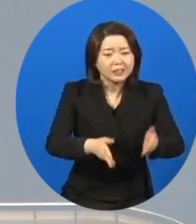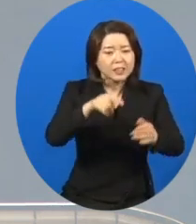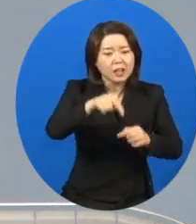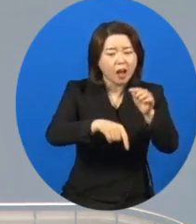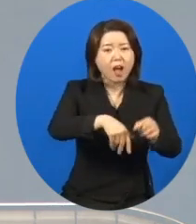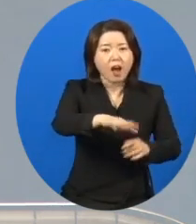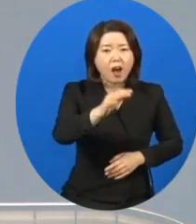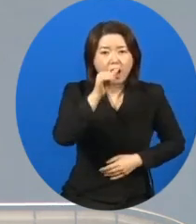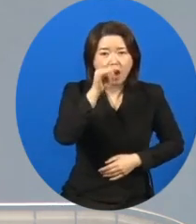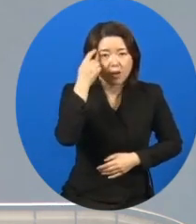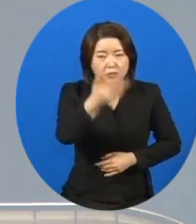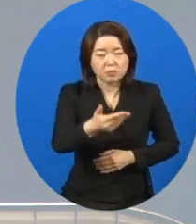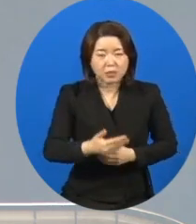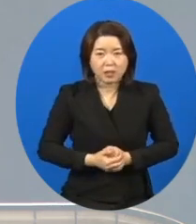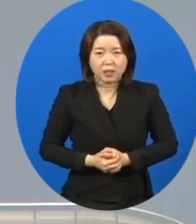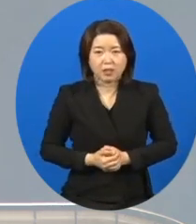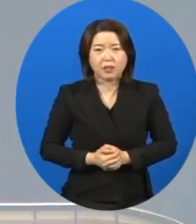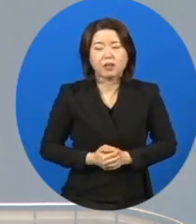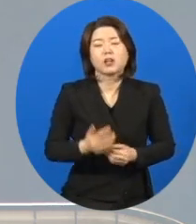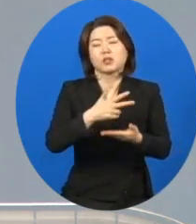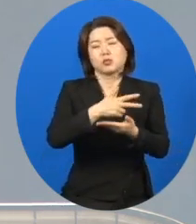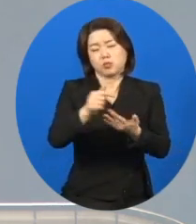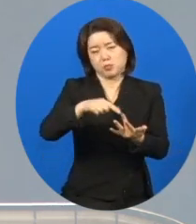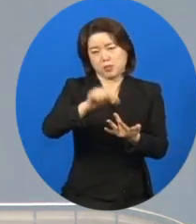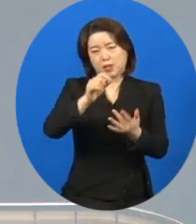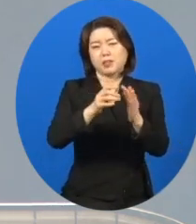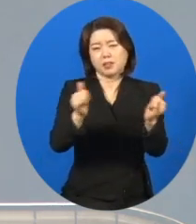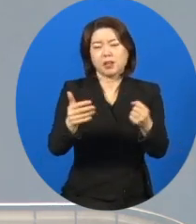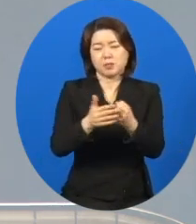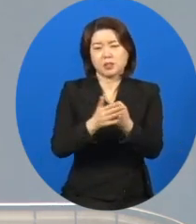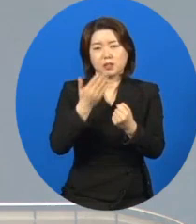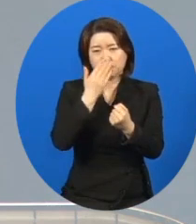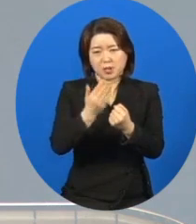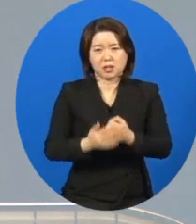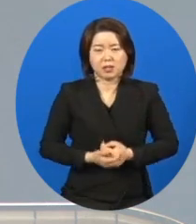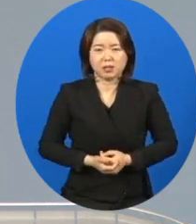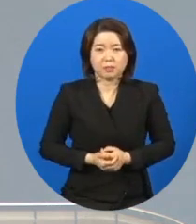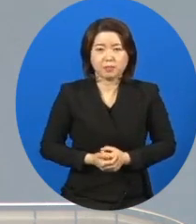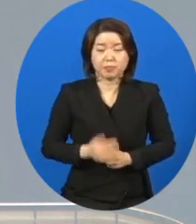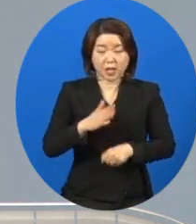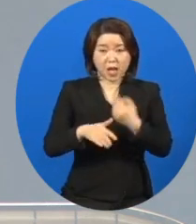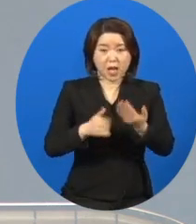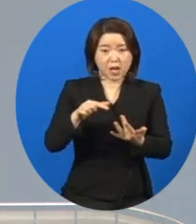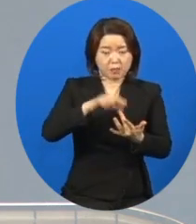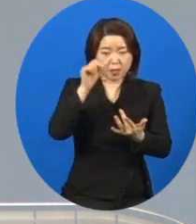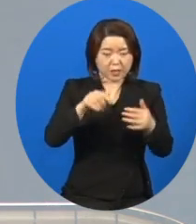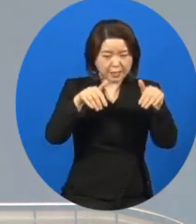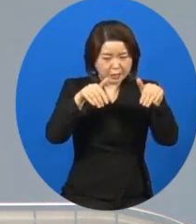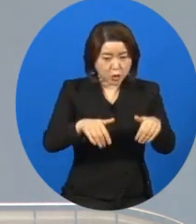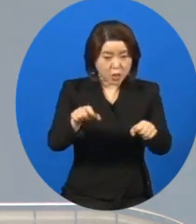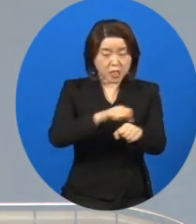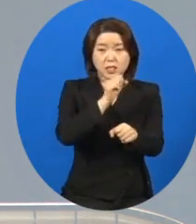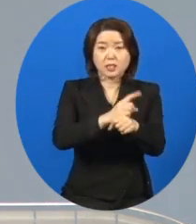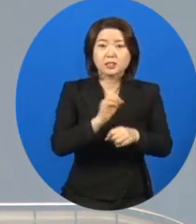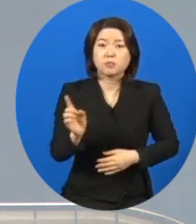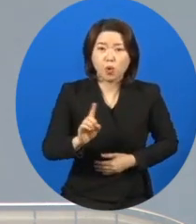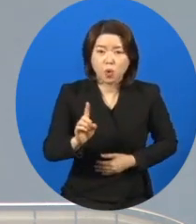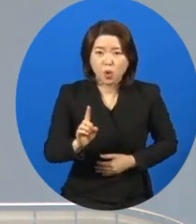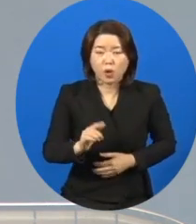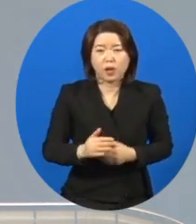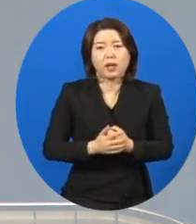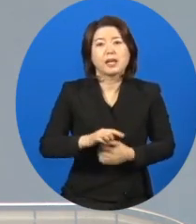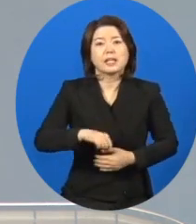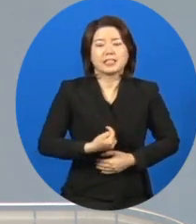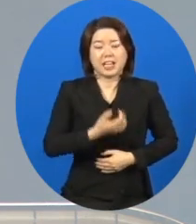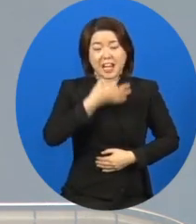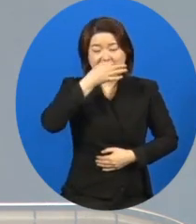감당합니까? 주님이 택한 사람입니다. 그러니까 하나님이 택한 종의 특징은요,